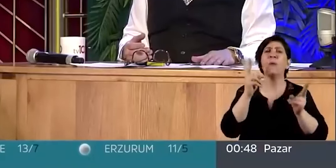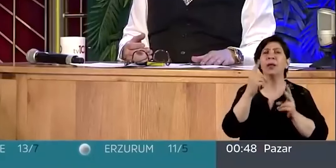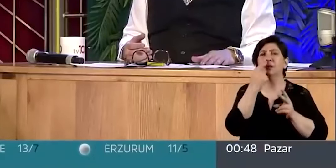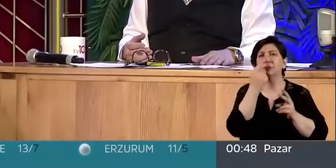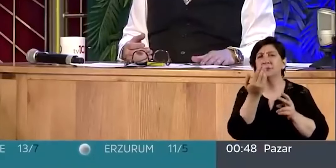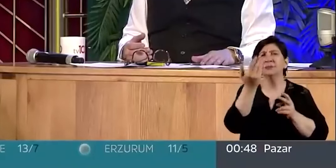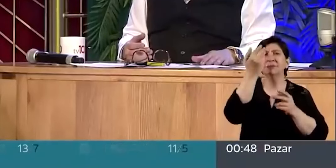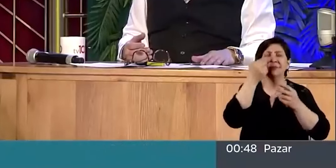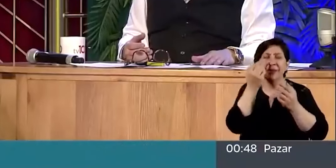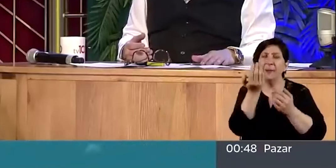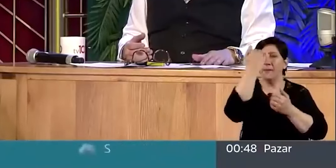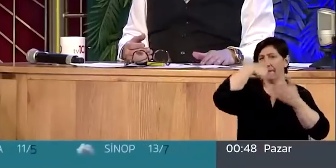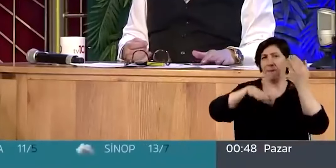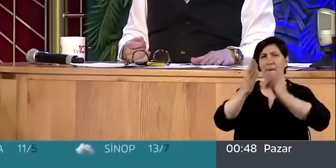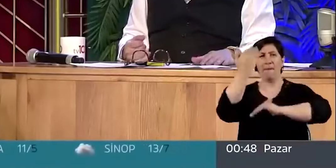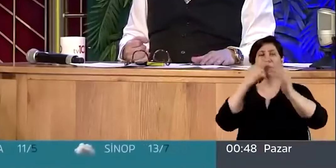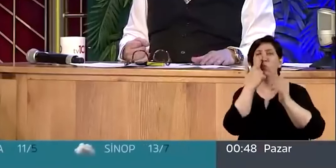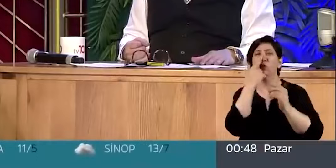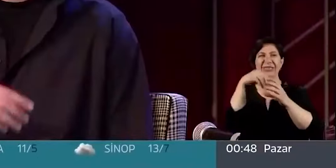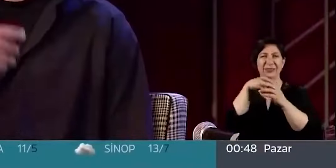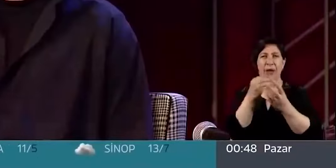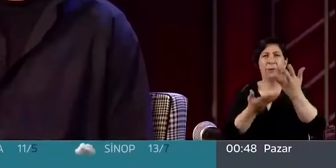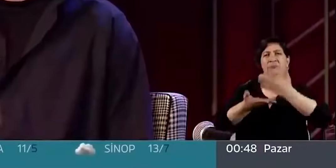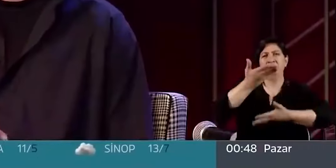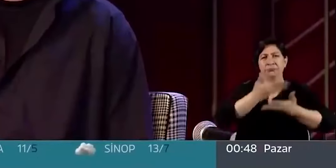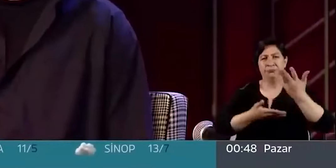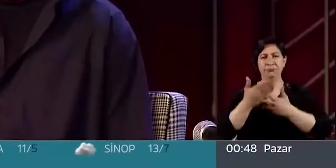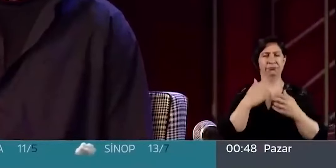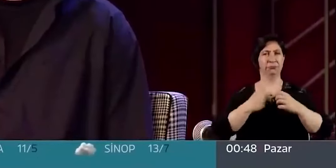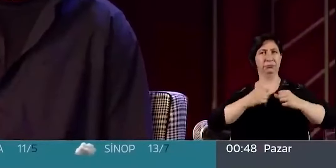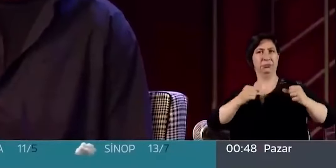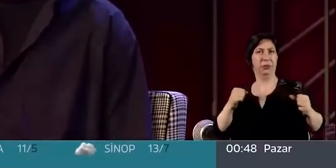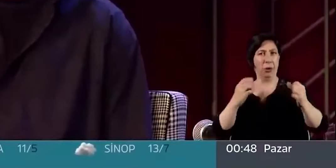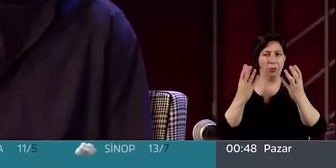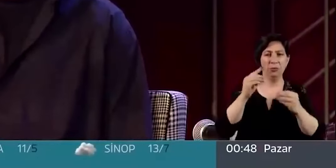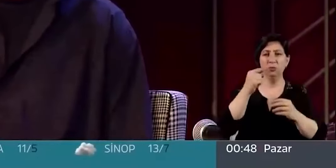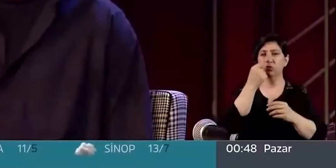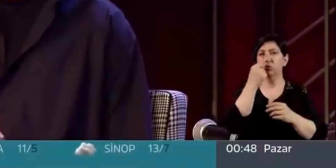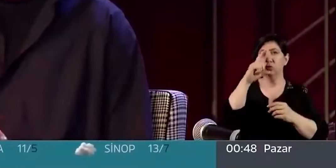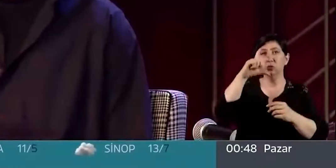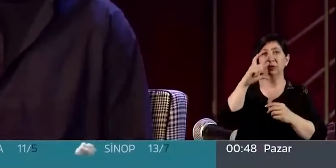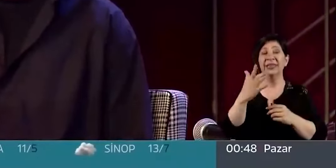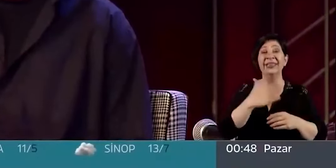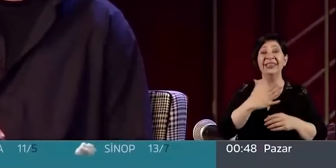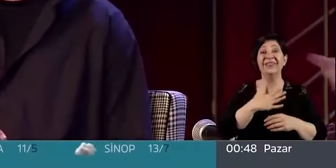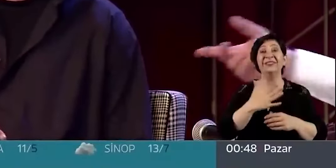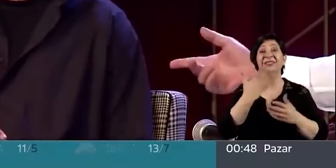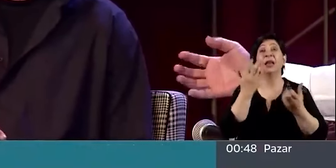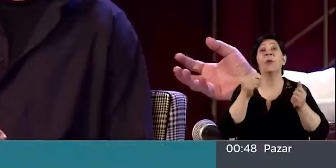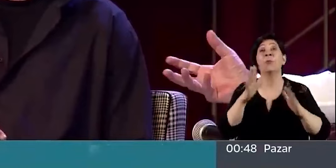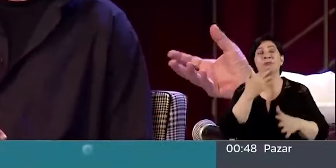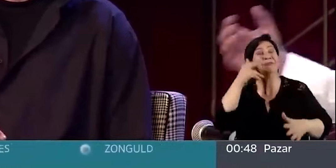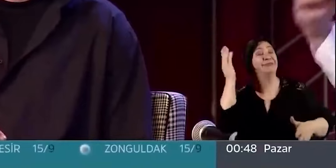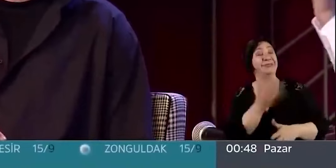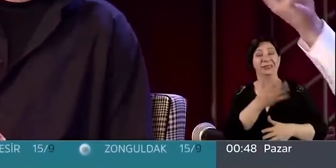içinden sürekli bir hava giriş çıkışı olması lazım. Olması lazım. Dinç uyanmam lazım. Yok arkadaş, burnum büyük, nefes alamıyorum. Tüküreyim böyle işe.